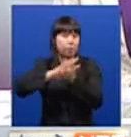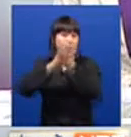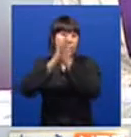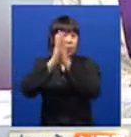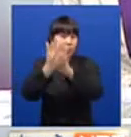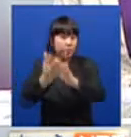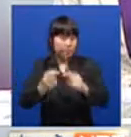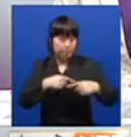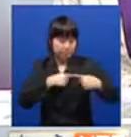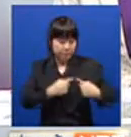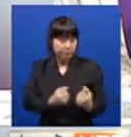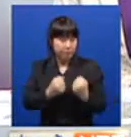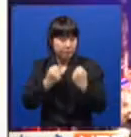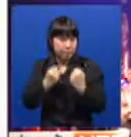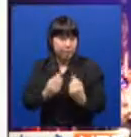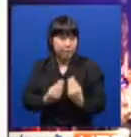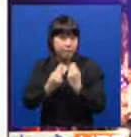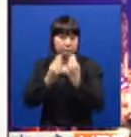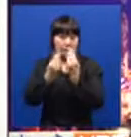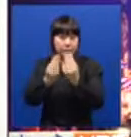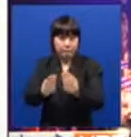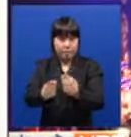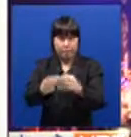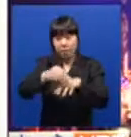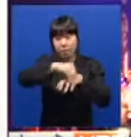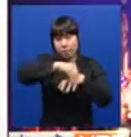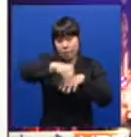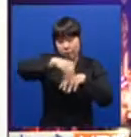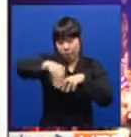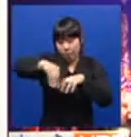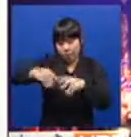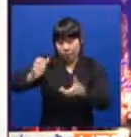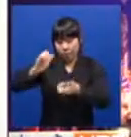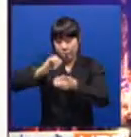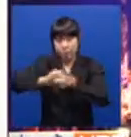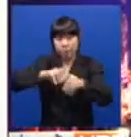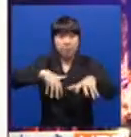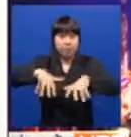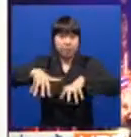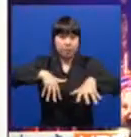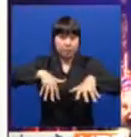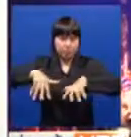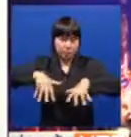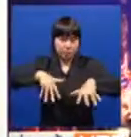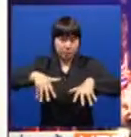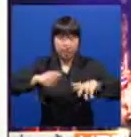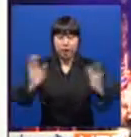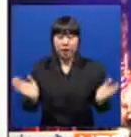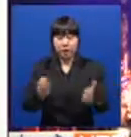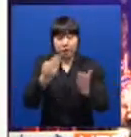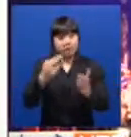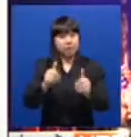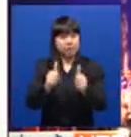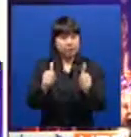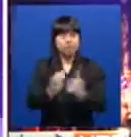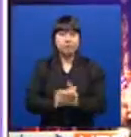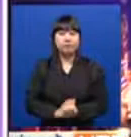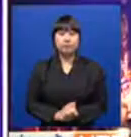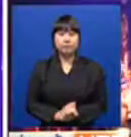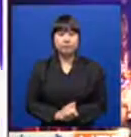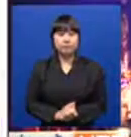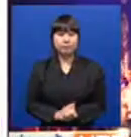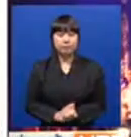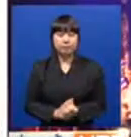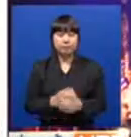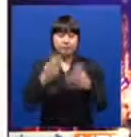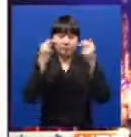เพื่อสร้างขวนกํลัใจใหกับคลือข่ายร่มการสร้าง dripping ท้องถิ่นให้หน้าอยู่นาย bh. y. ห ยุ